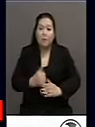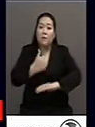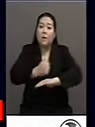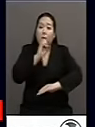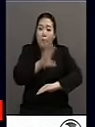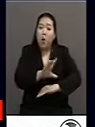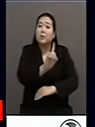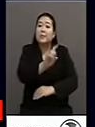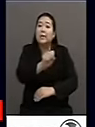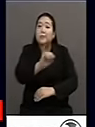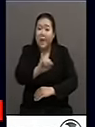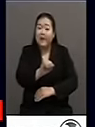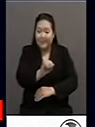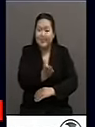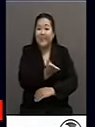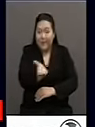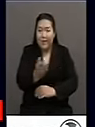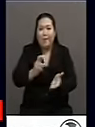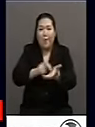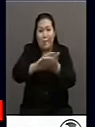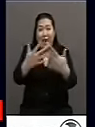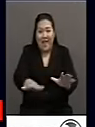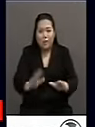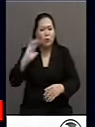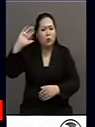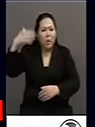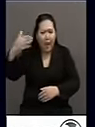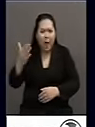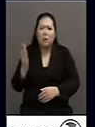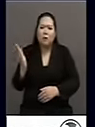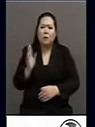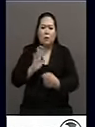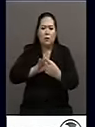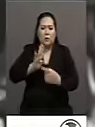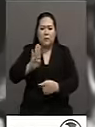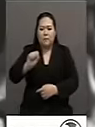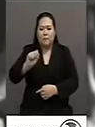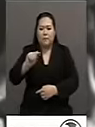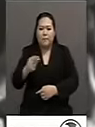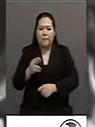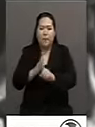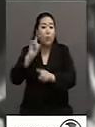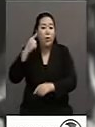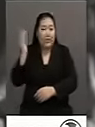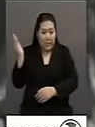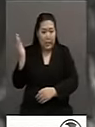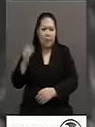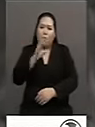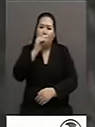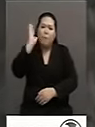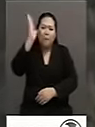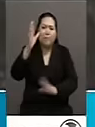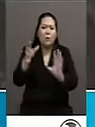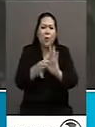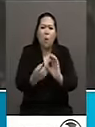องแต่กรณีที่คุณเบสไปพาดพิงถึงพี่น้องประชาชนบางกลุ่มแล้วทำให้เกิดข้อขัด